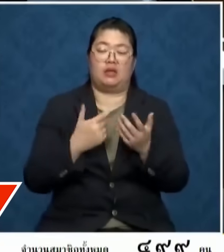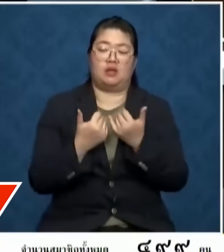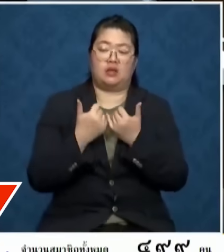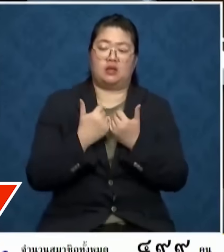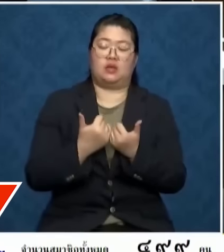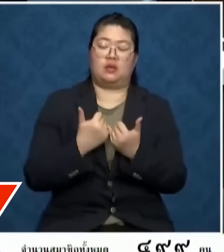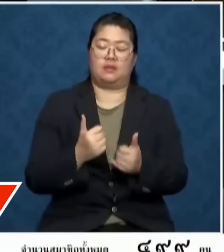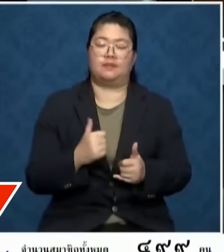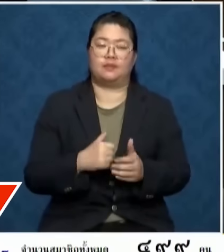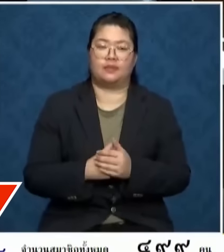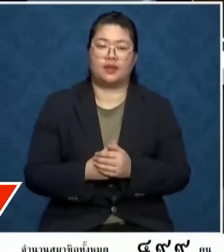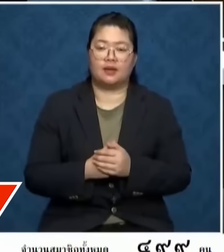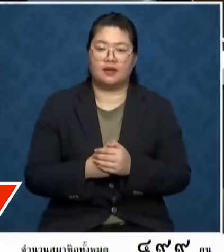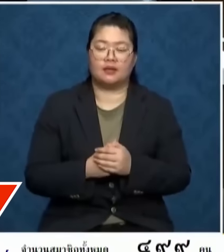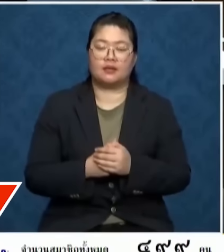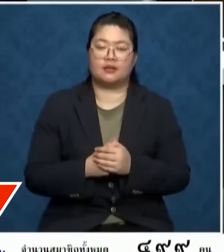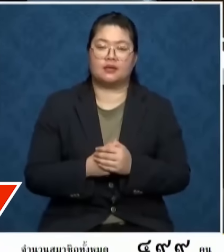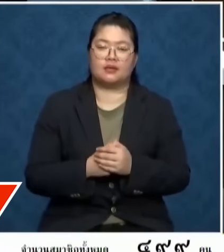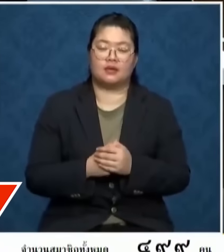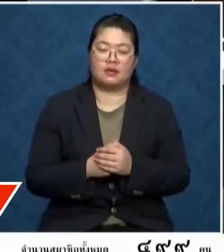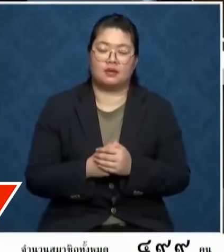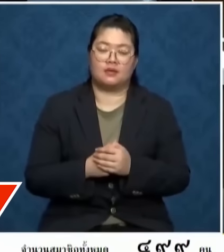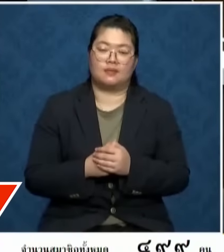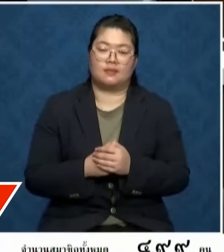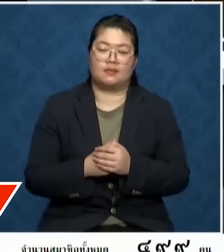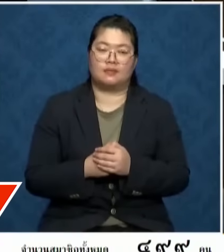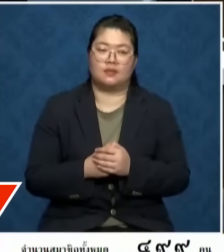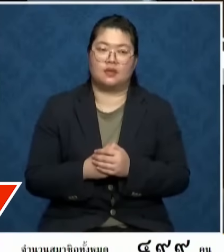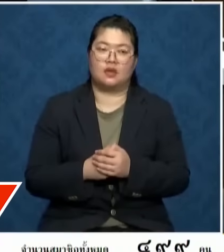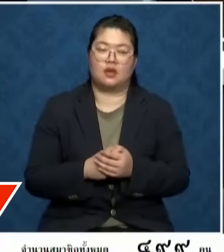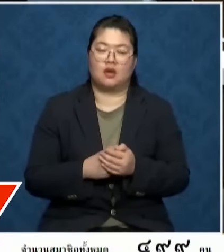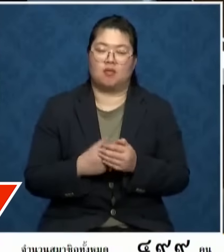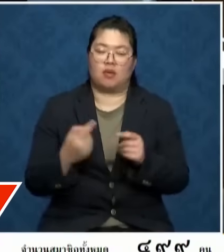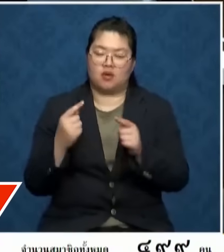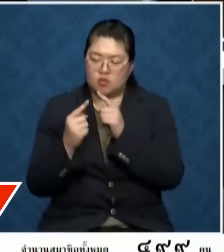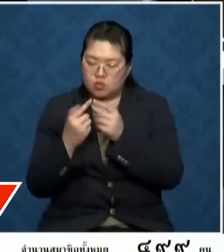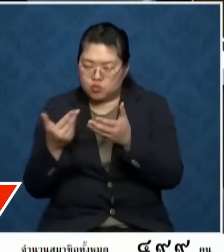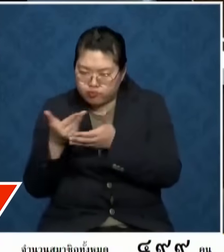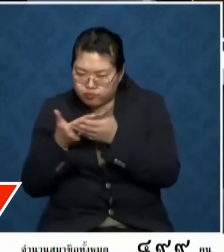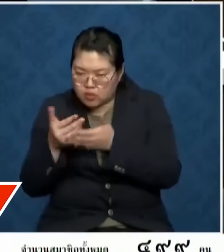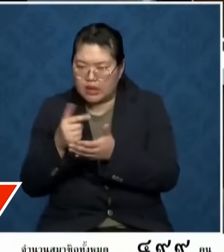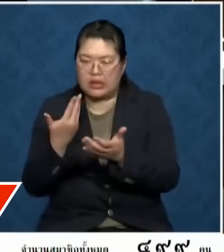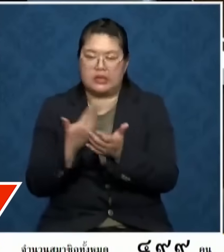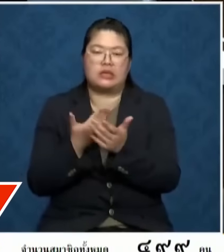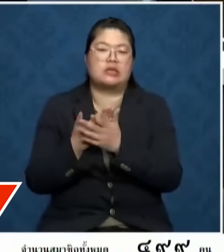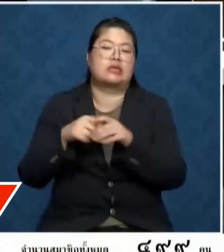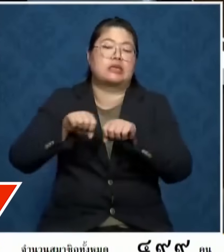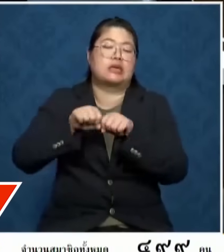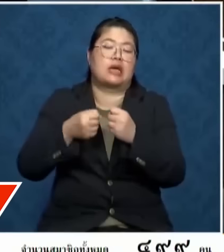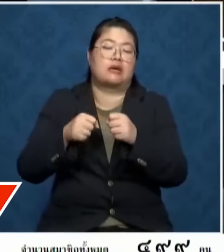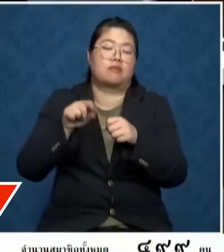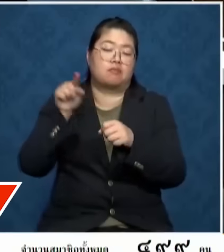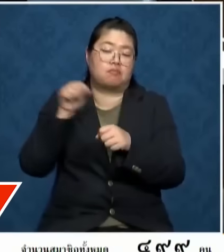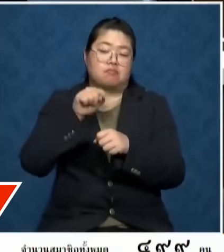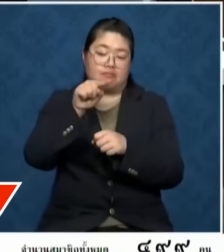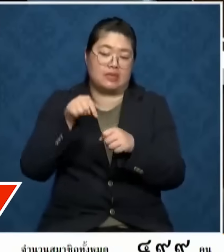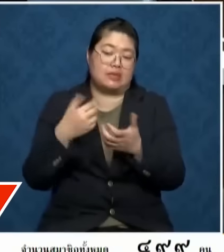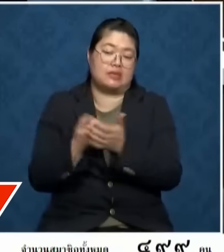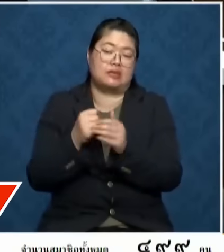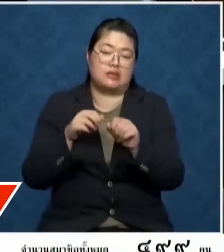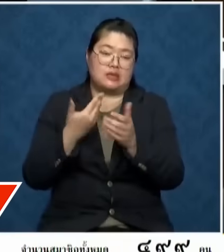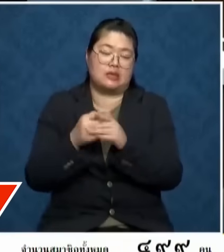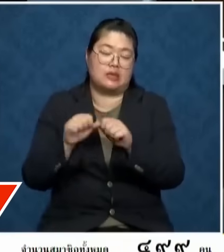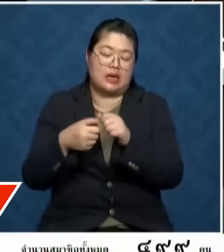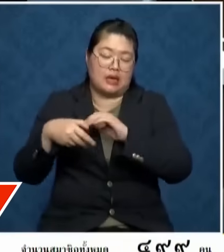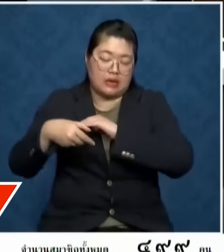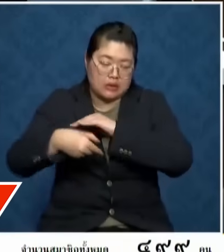การนะครับในการที่จะไปเปิดเปิดเรื่องของการฮั้วกันเนี่ยนะครับเรียกเปอร์เซ็นต์เรียกเงินทอนกันเนี่ยนะครับเปอร์เซ็นต์นี่